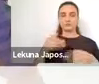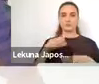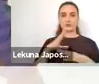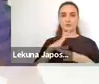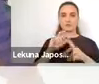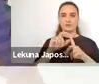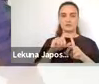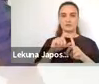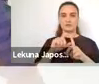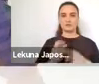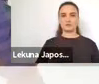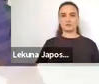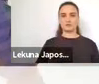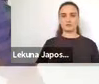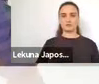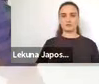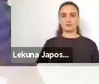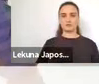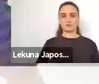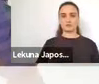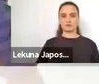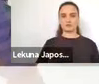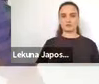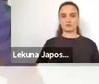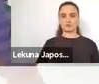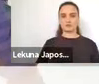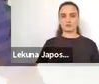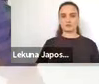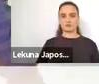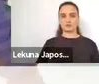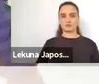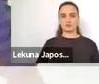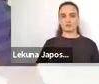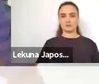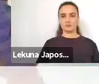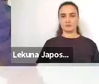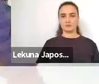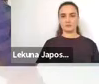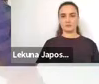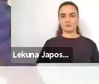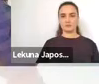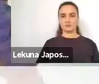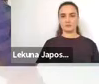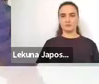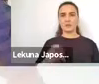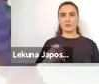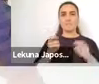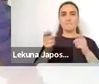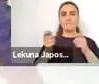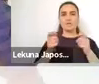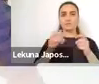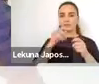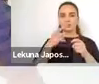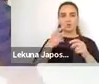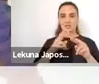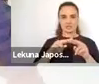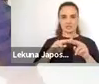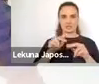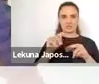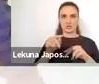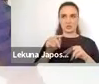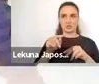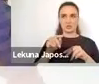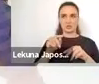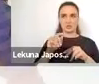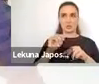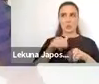აი ვერ მოვიხერხე მართვა მეთქვა, იმიტომ რომ ეს პროცესი არ უნდა მიყავდეს